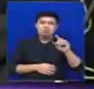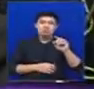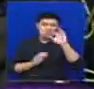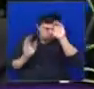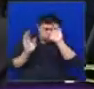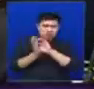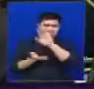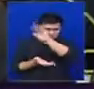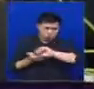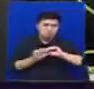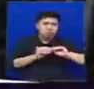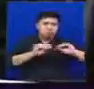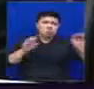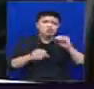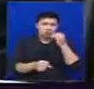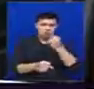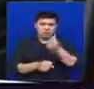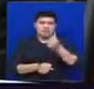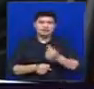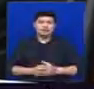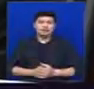าณออกอากาศได้ค่ะ